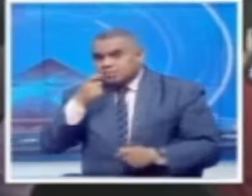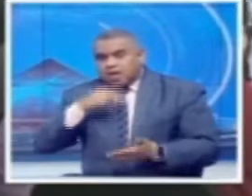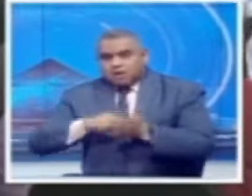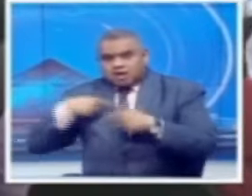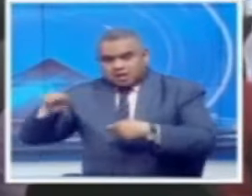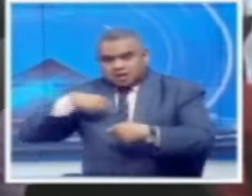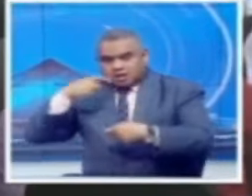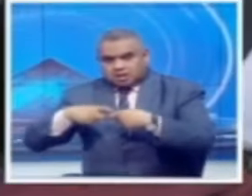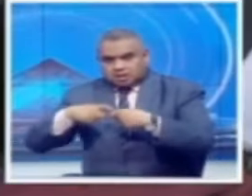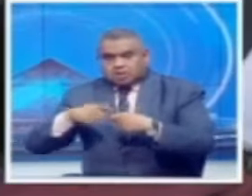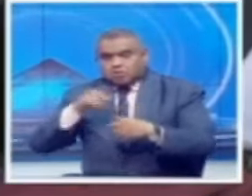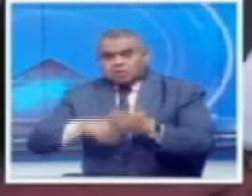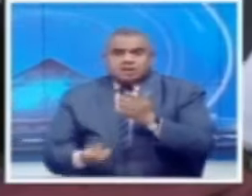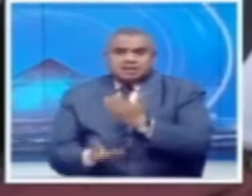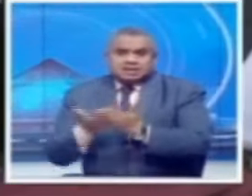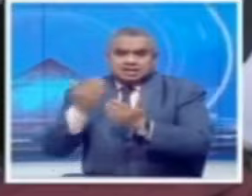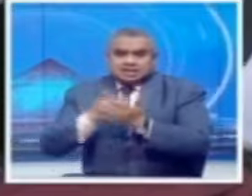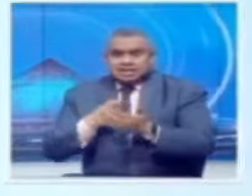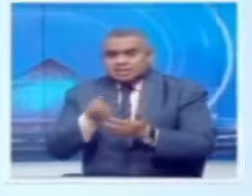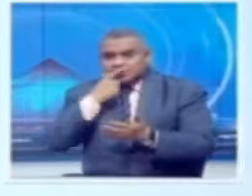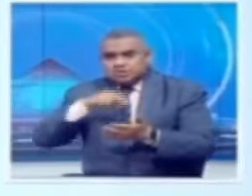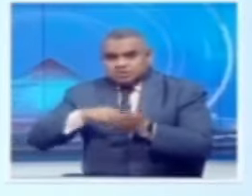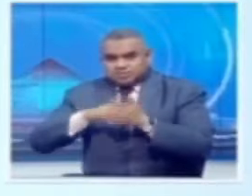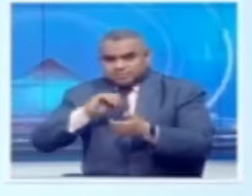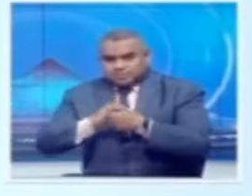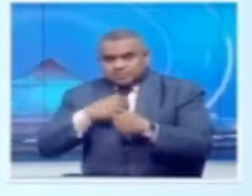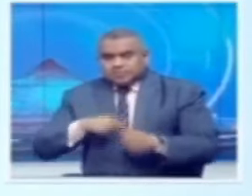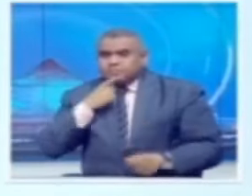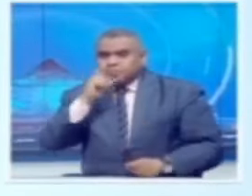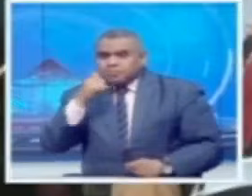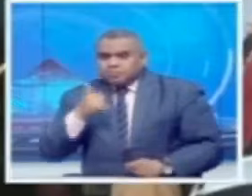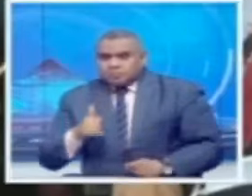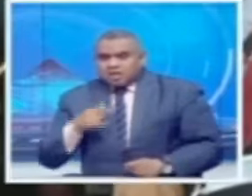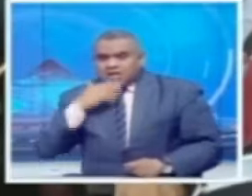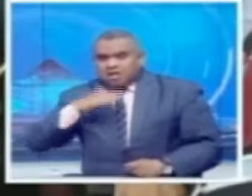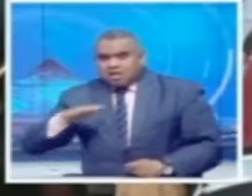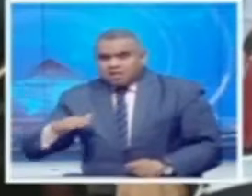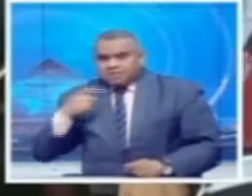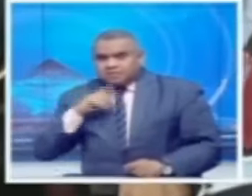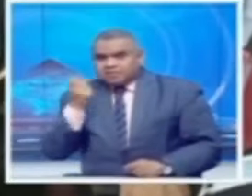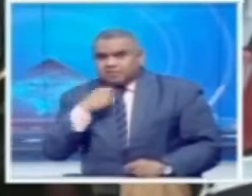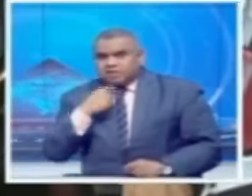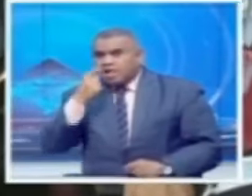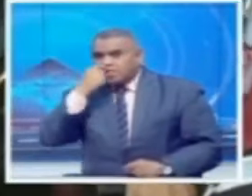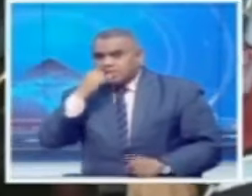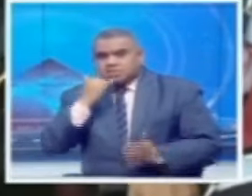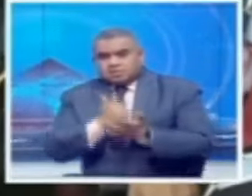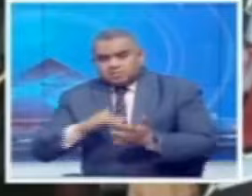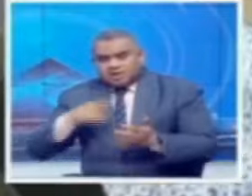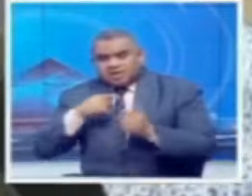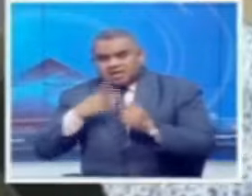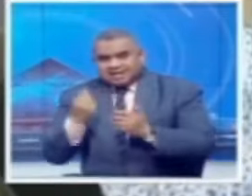كما تم الكشف عن احدث البروتوكولات العلاجيه في علاج الانيميا عند الاطفال، واهميه التطعيمات لدى الاطفال حديثي